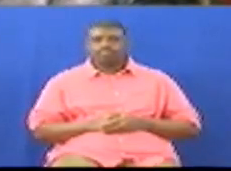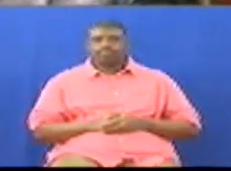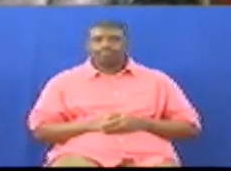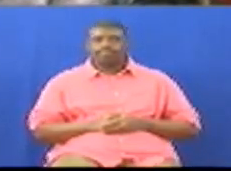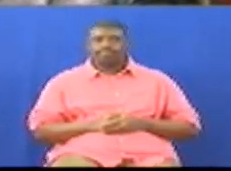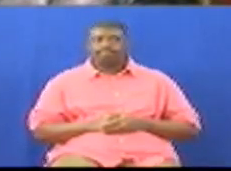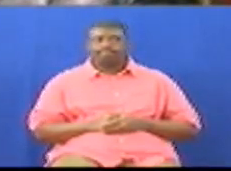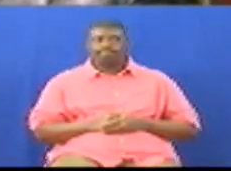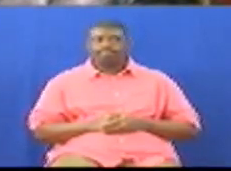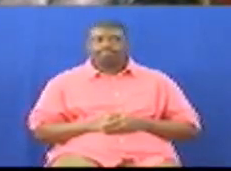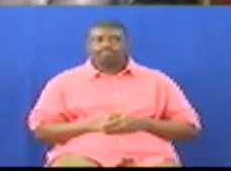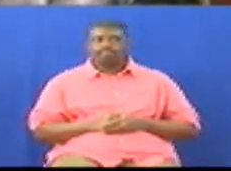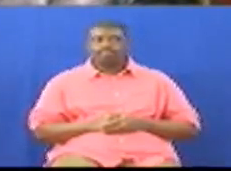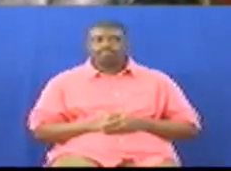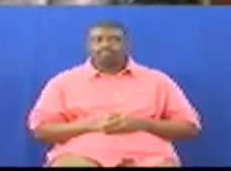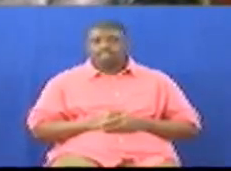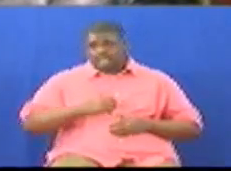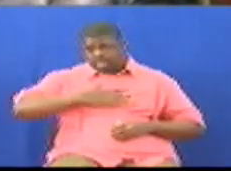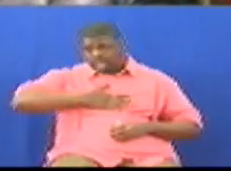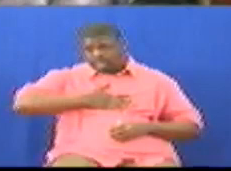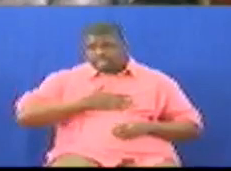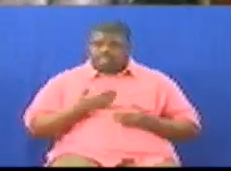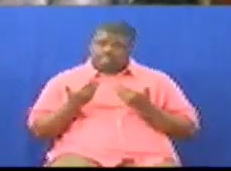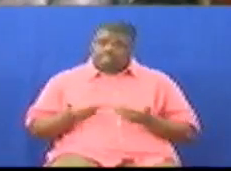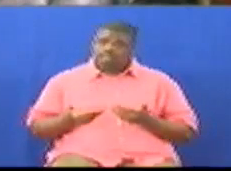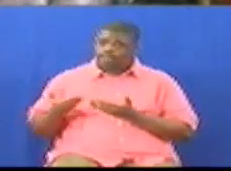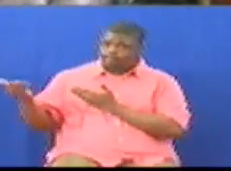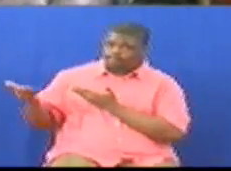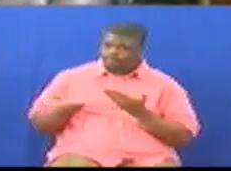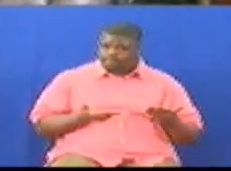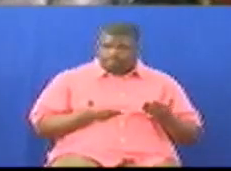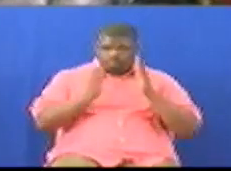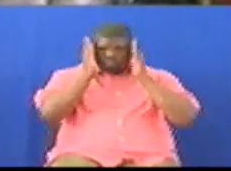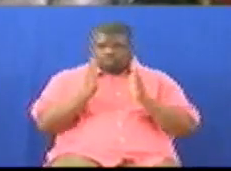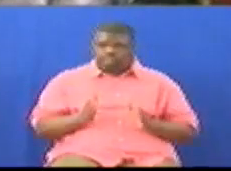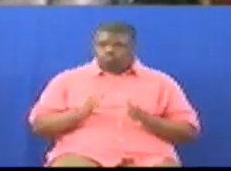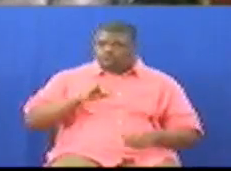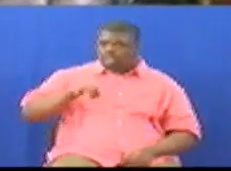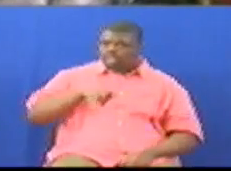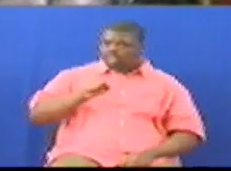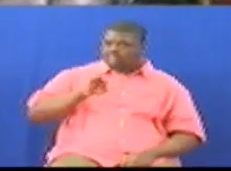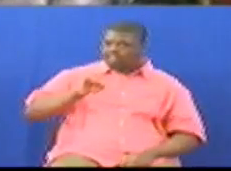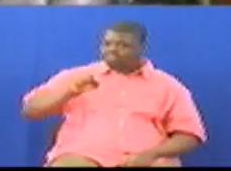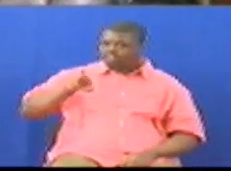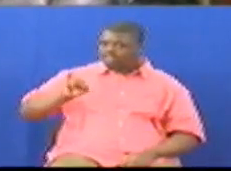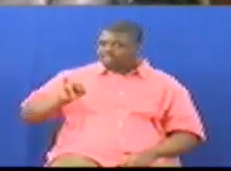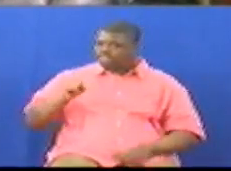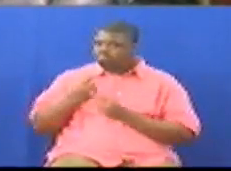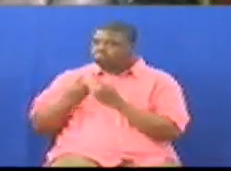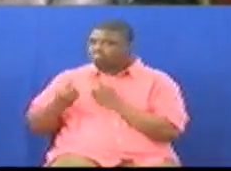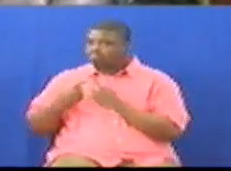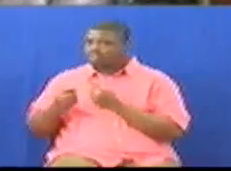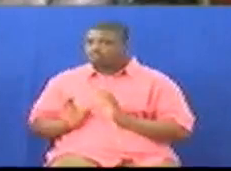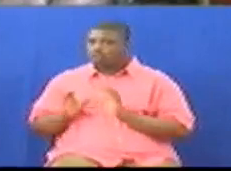Asante sana. Nimwite sasa Mheshimiwa Jafar ambaye ni msemaji wa kambi rasmi